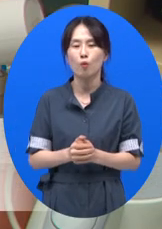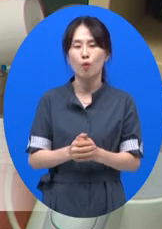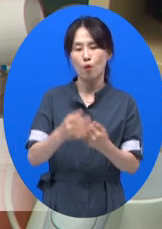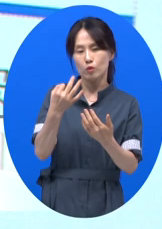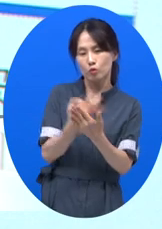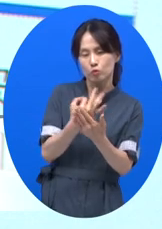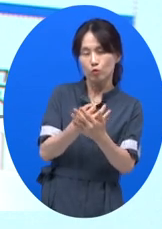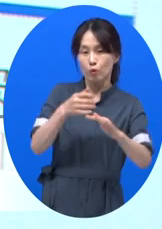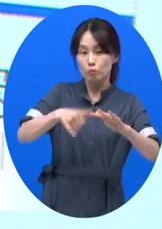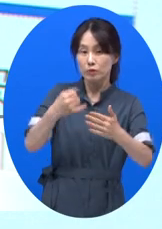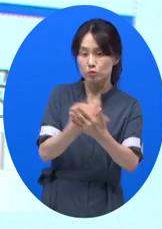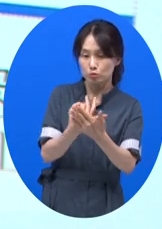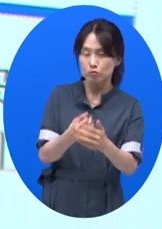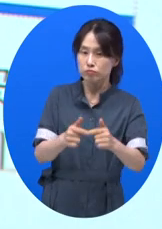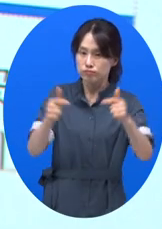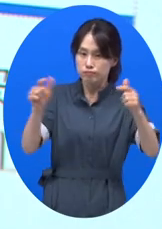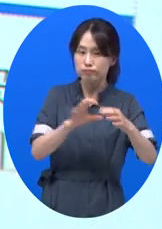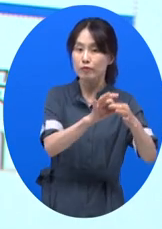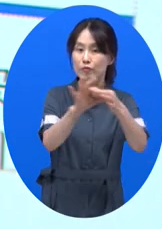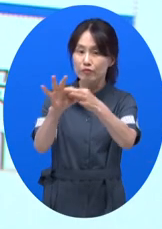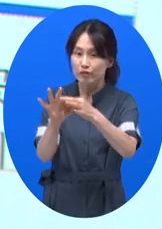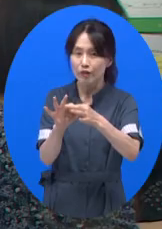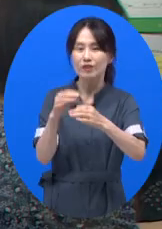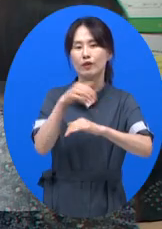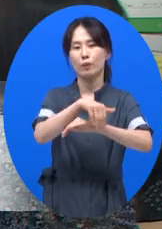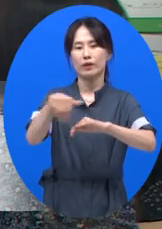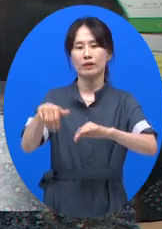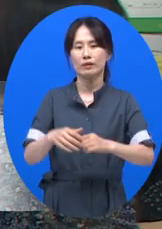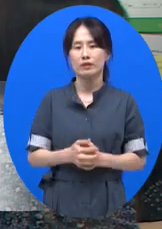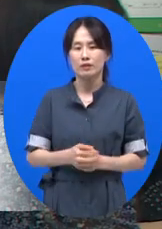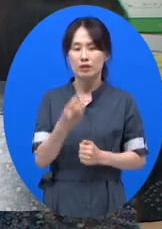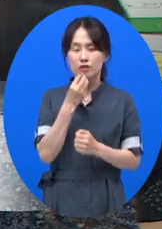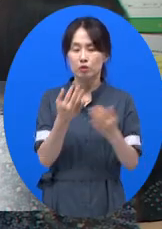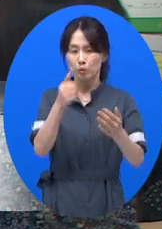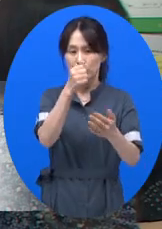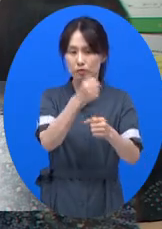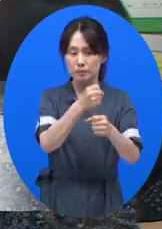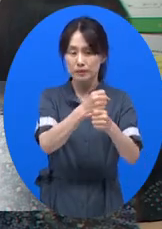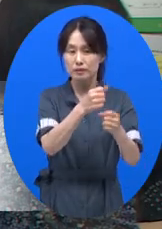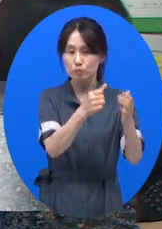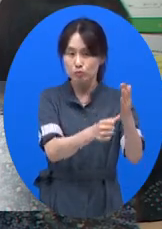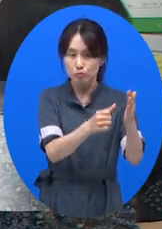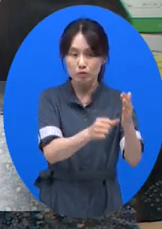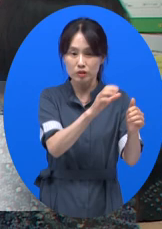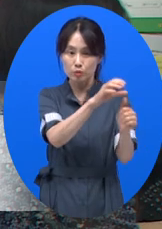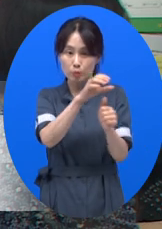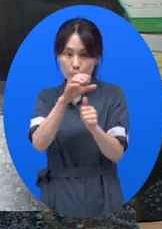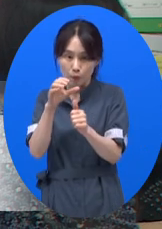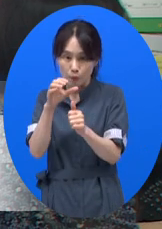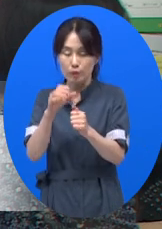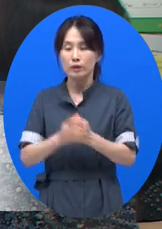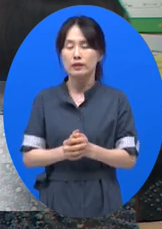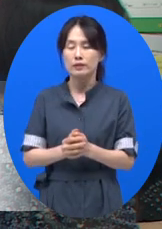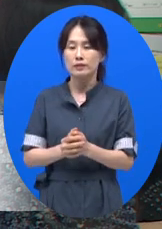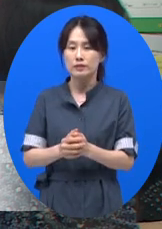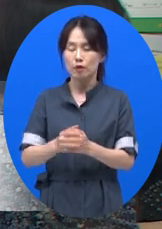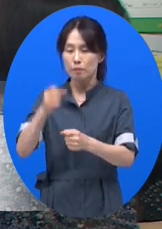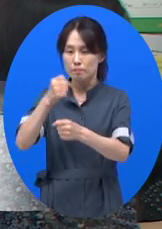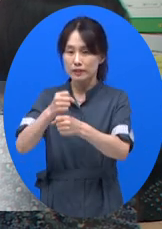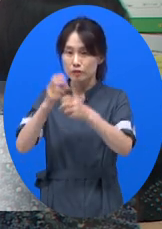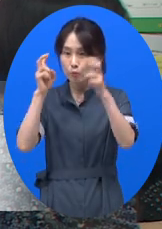소득 향상으로 연결되도록 한다 는 구상 경기도에서 생산되는 농산물을 원료로 하는 소규모 가공업체